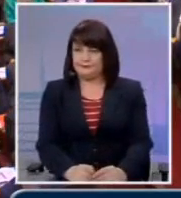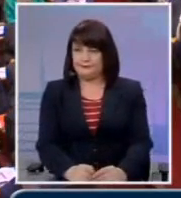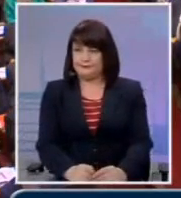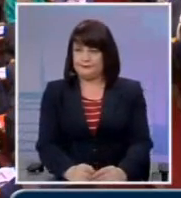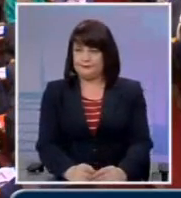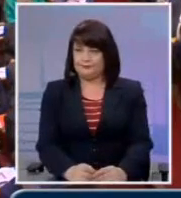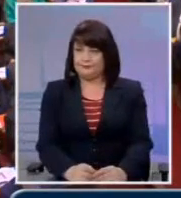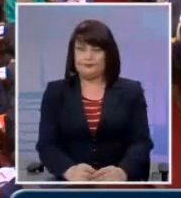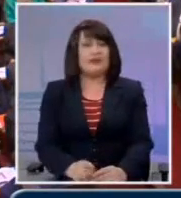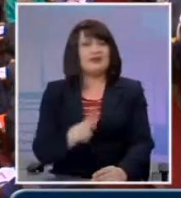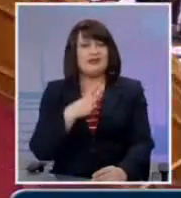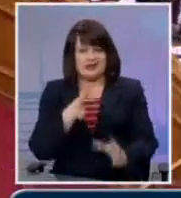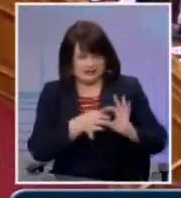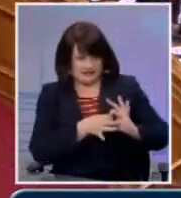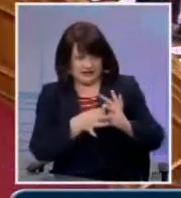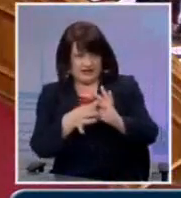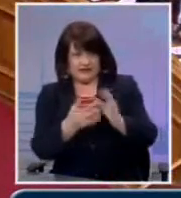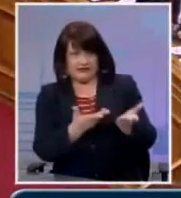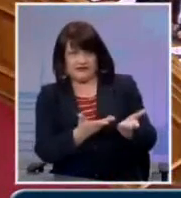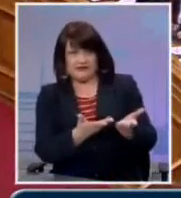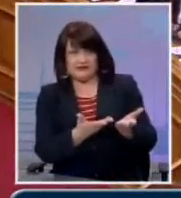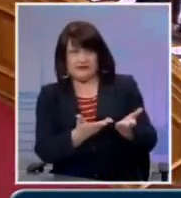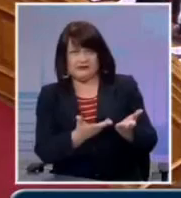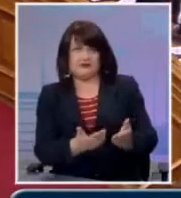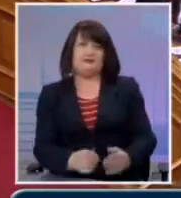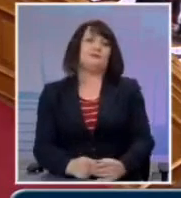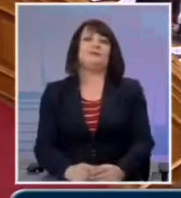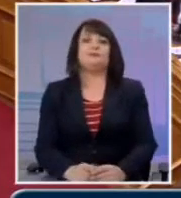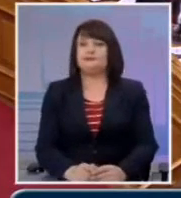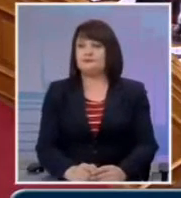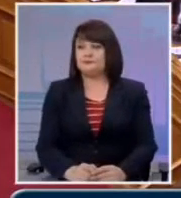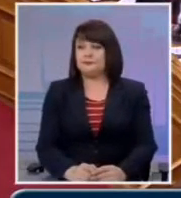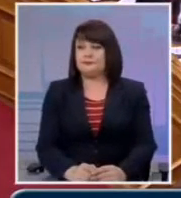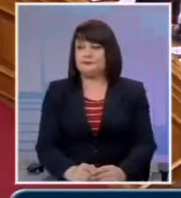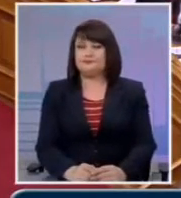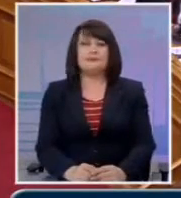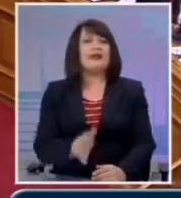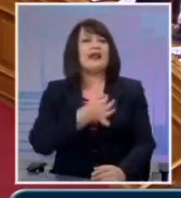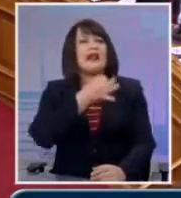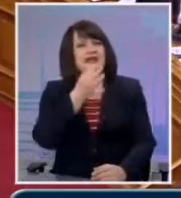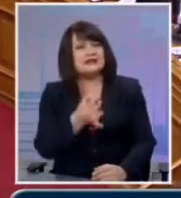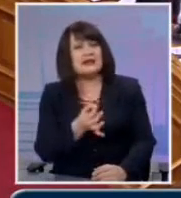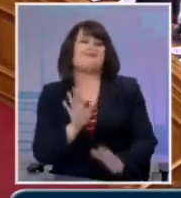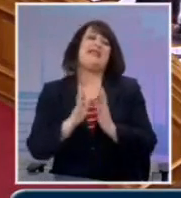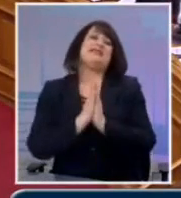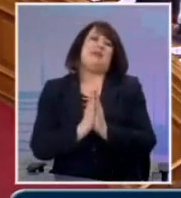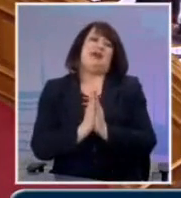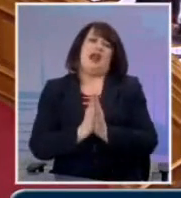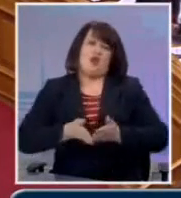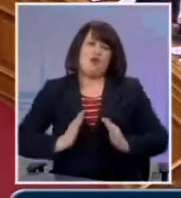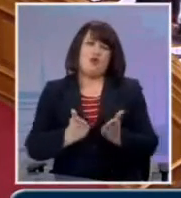Θέλετε συνεχίσετε να μιλάτε? Παρακαλώ. Γιατί συνήθως διαψεύει ο αρχηγός σας μετά. Λέτε σε εναντίον του κύριε Καμένο, παρακαλώ